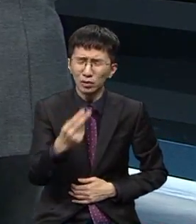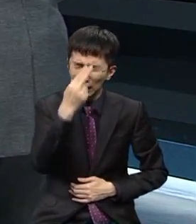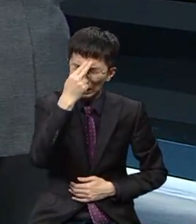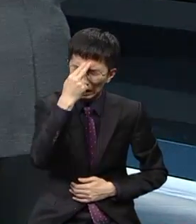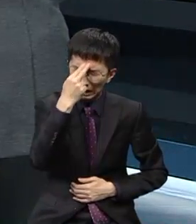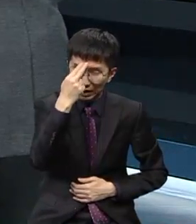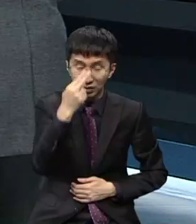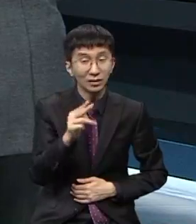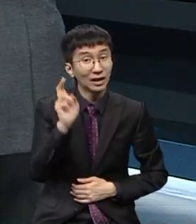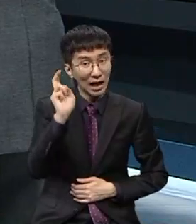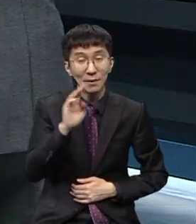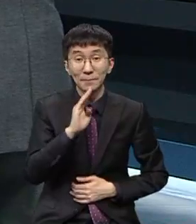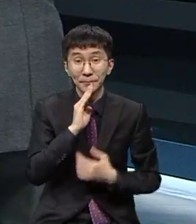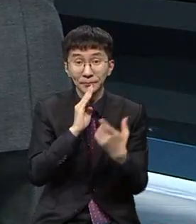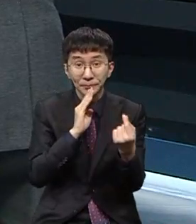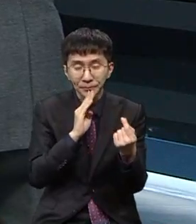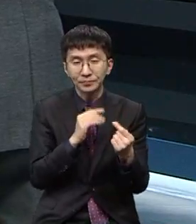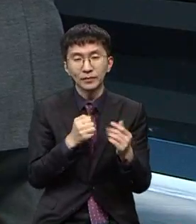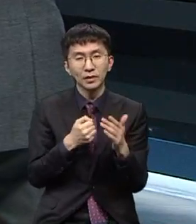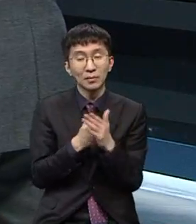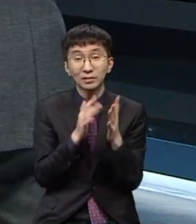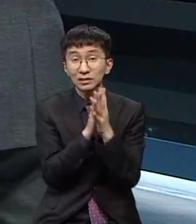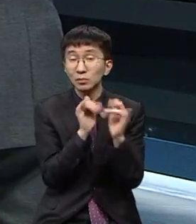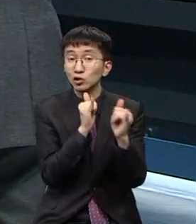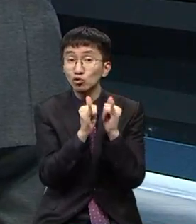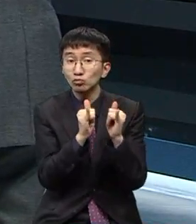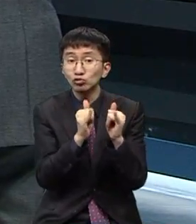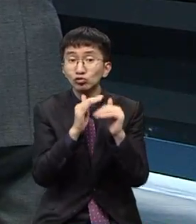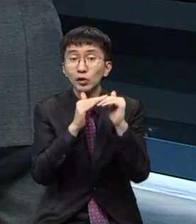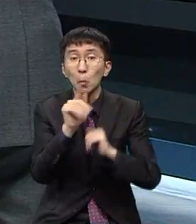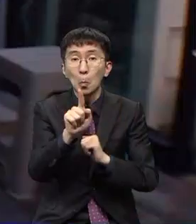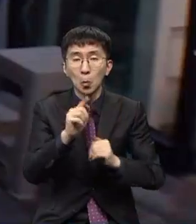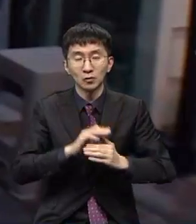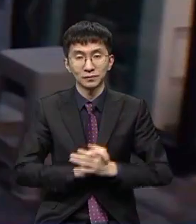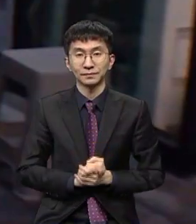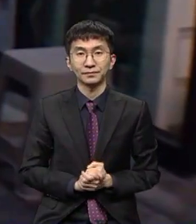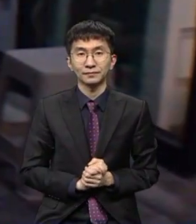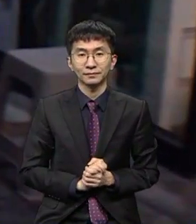어쩌나 걱정이 될 텐데 현장에서 이야기를 들어보니까 어떻던가요?